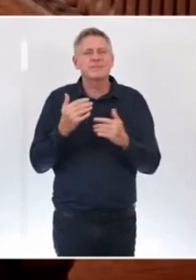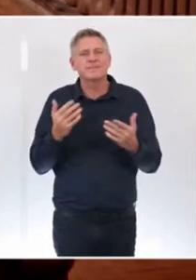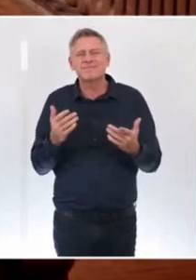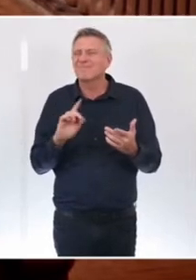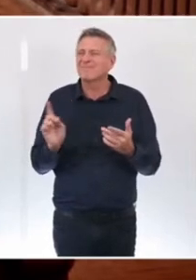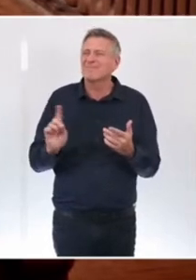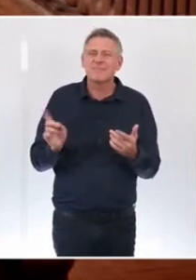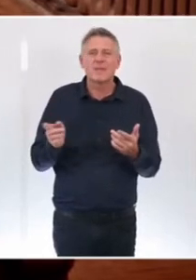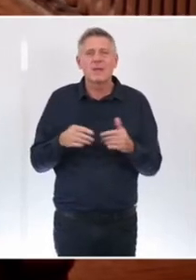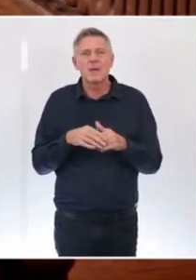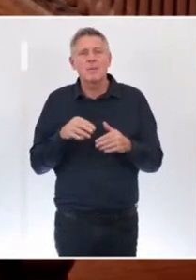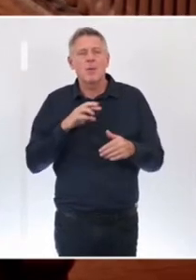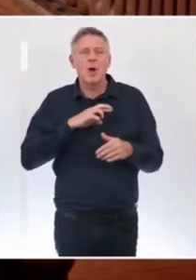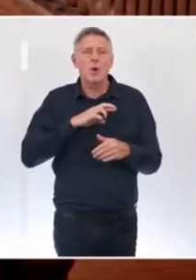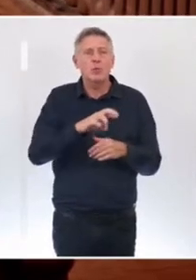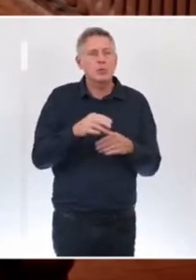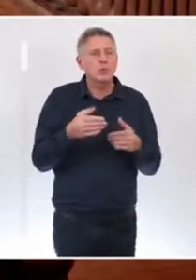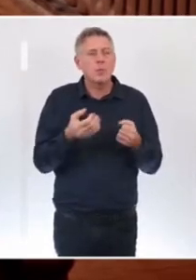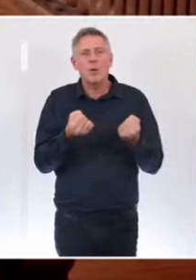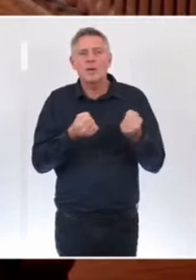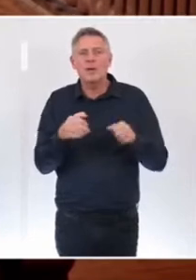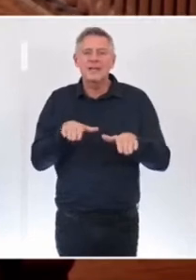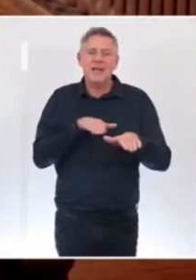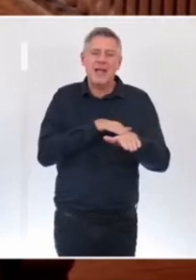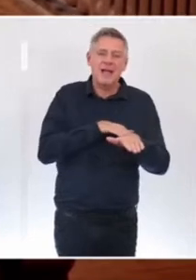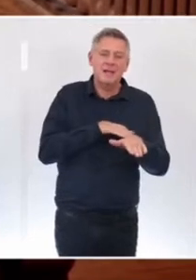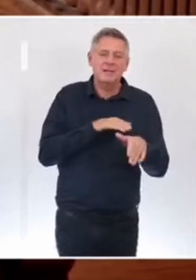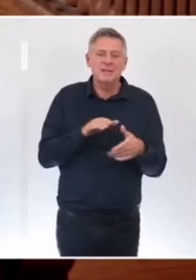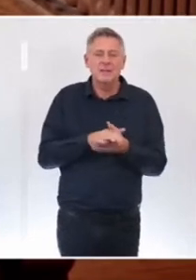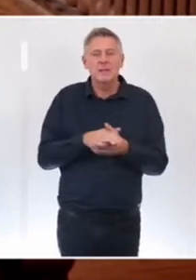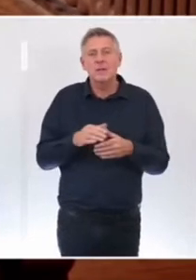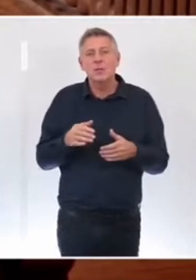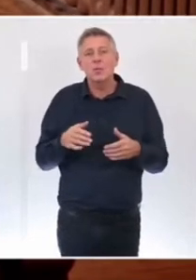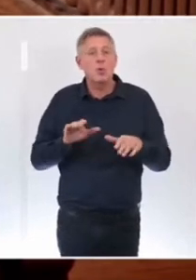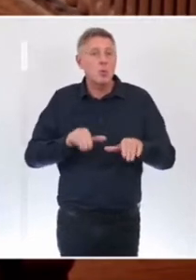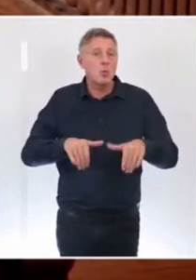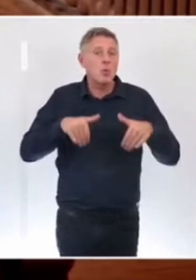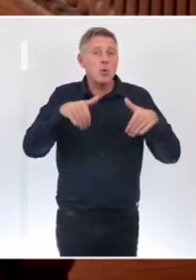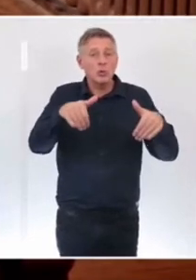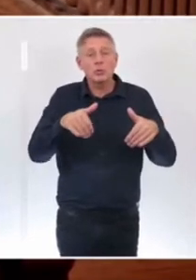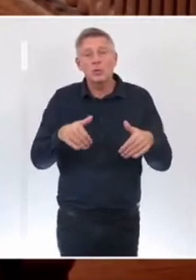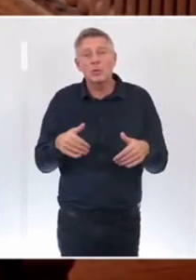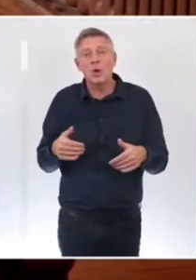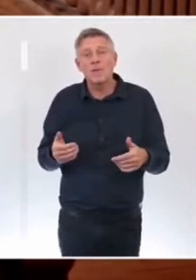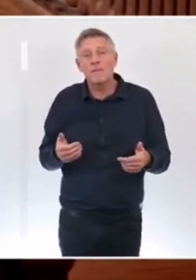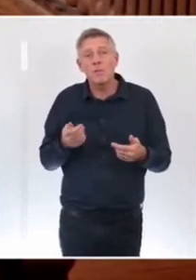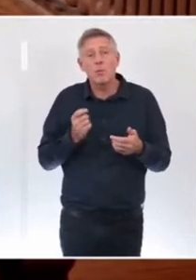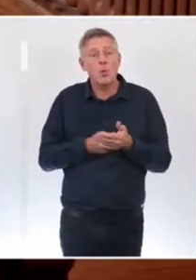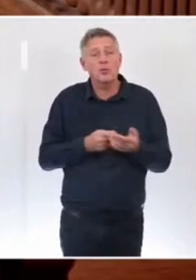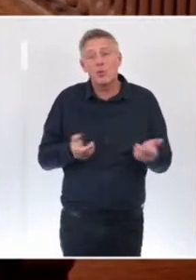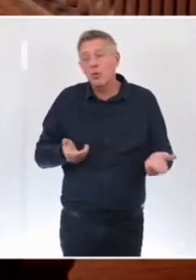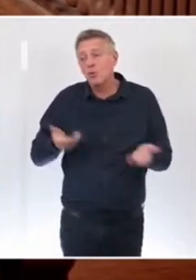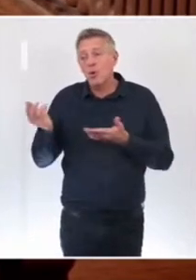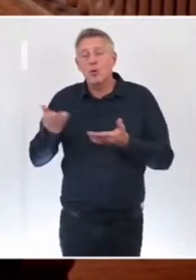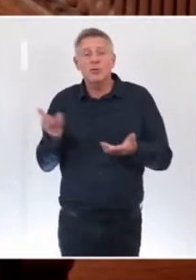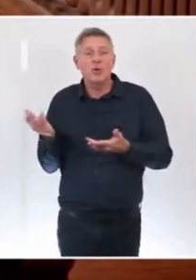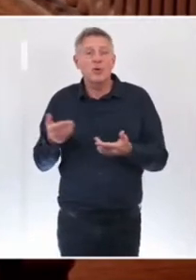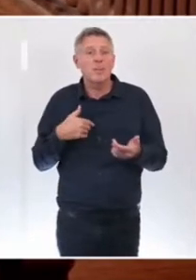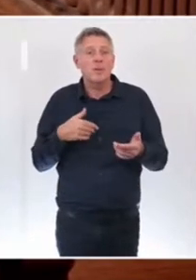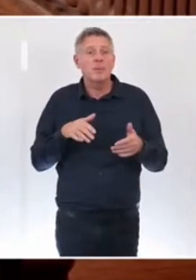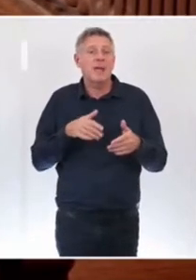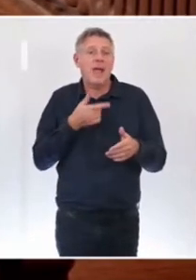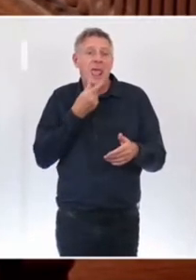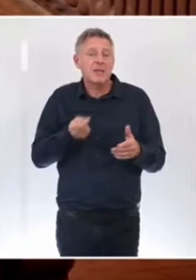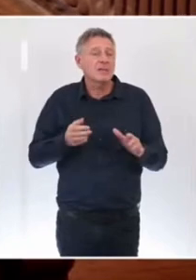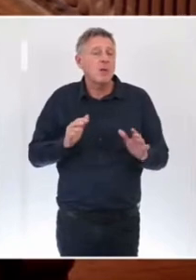j'ai tout simplement besoin de sortir mes courses de mon véhicule. C'est comment je